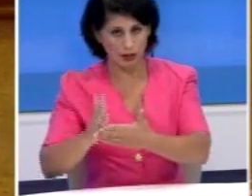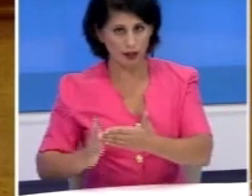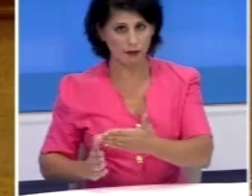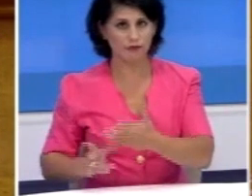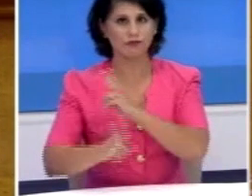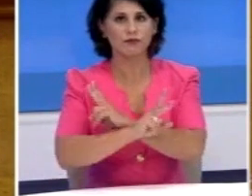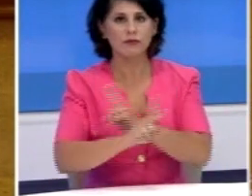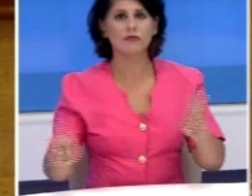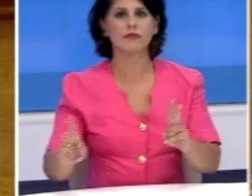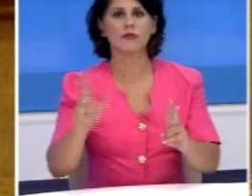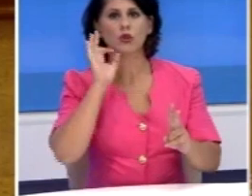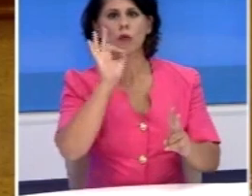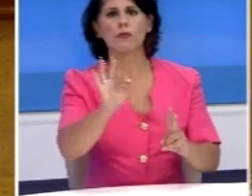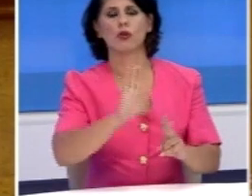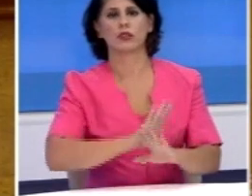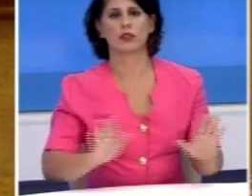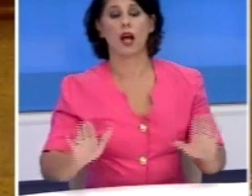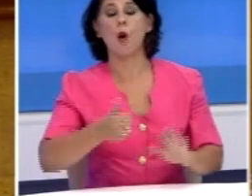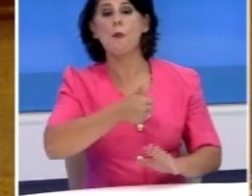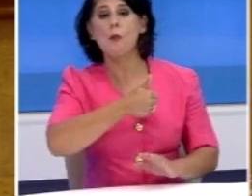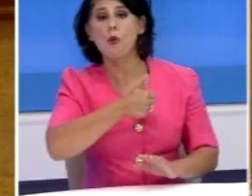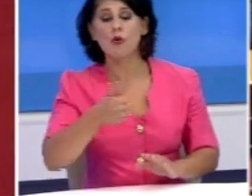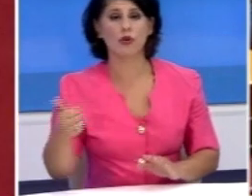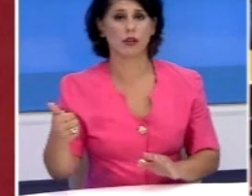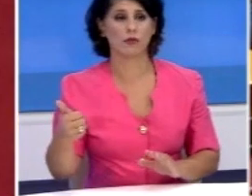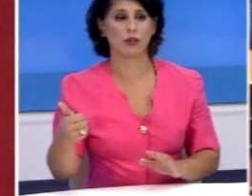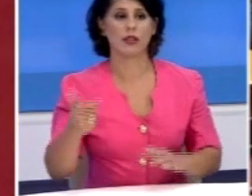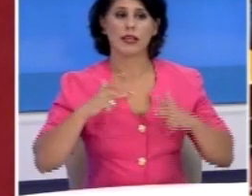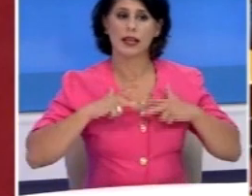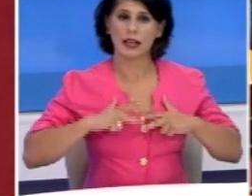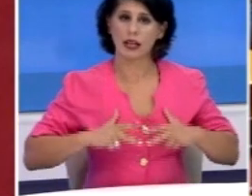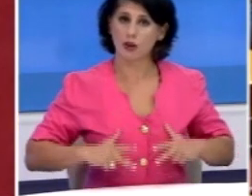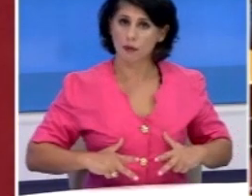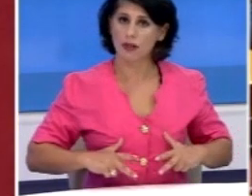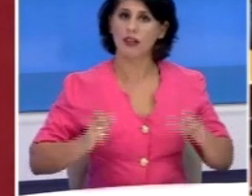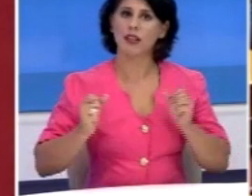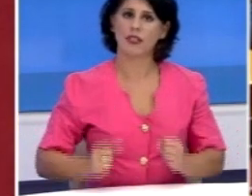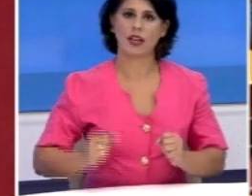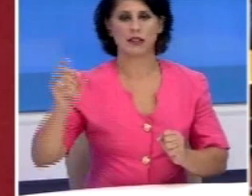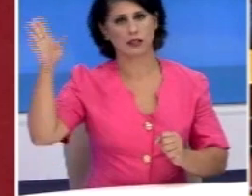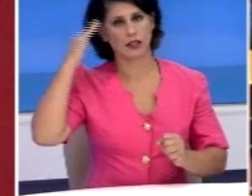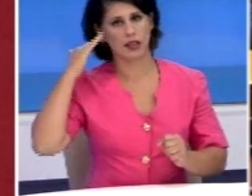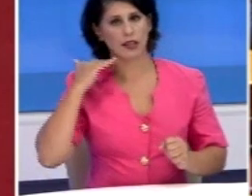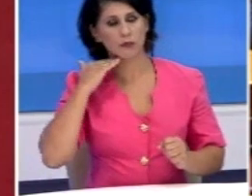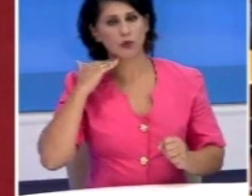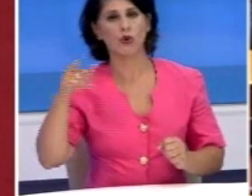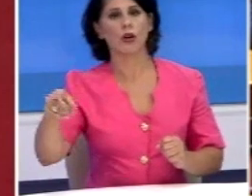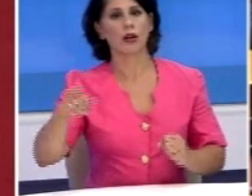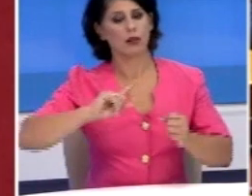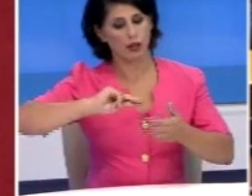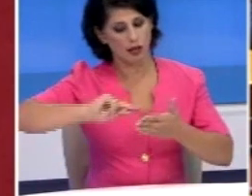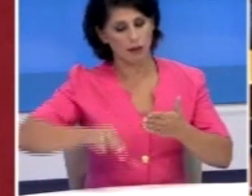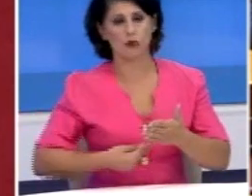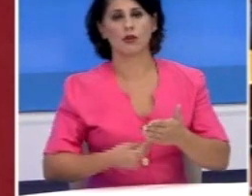με ξεκάθαρη σκοπιμότητα, μόνο και μόνο για να ικανοποιηθούν οι θέσεις της Αιγύπτου και να